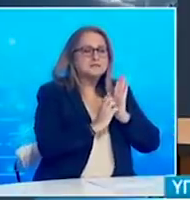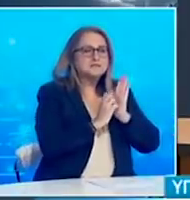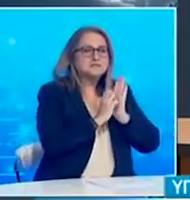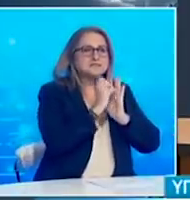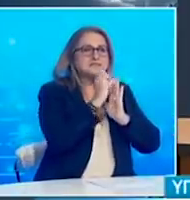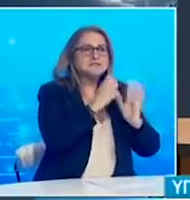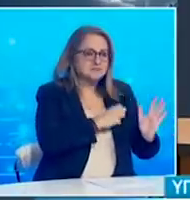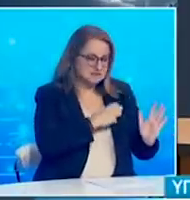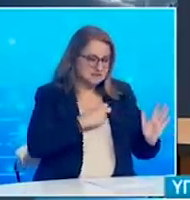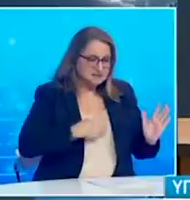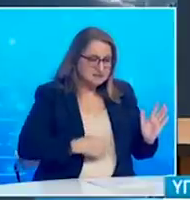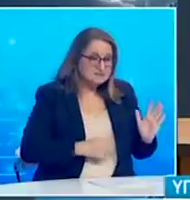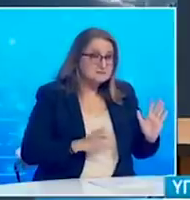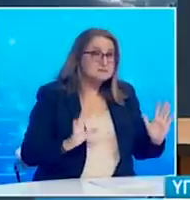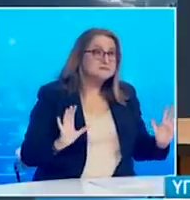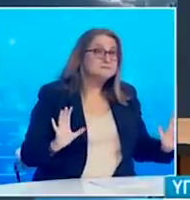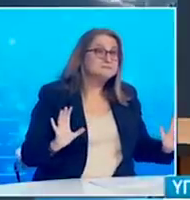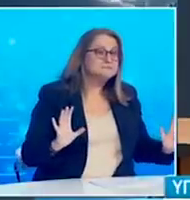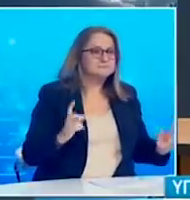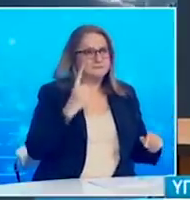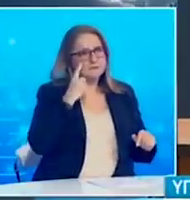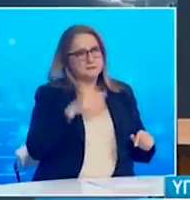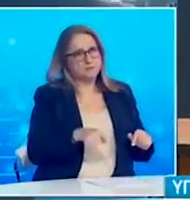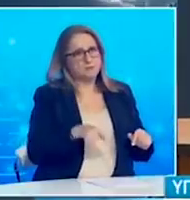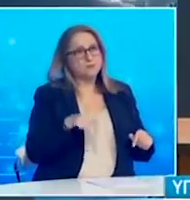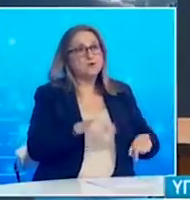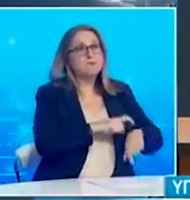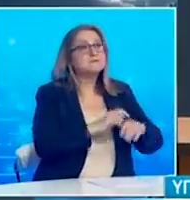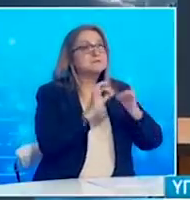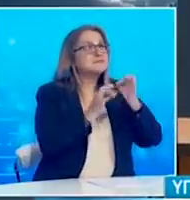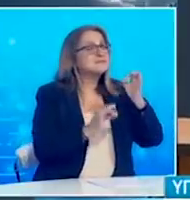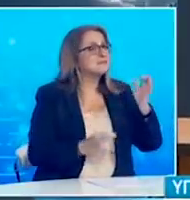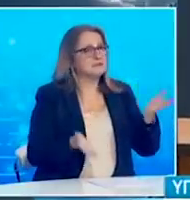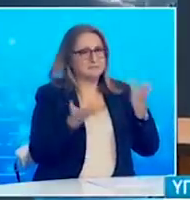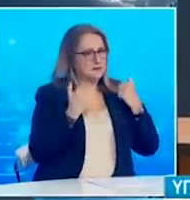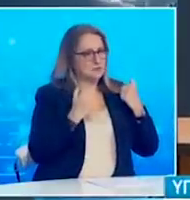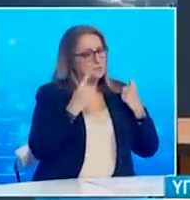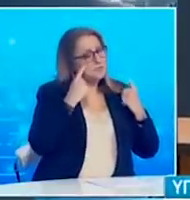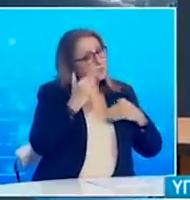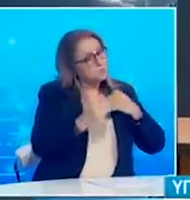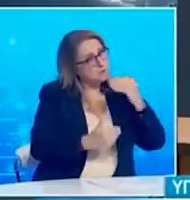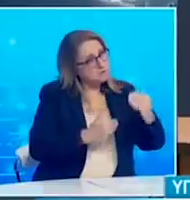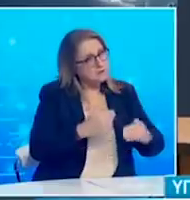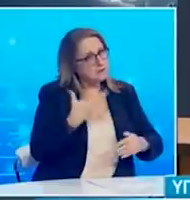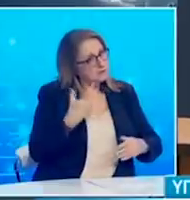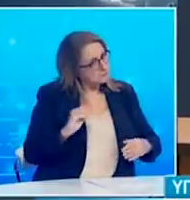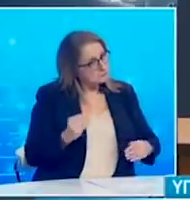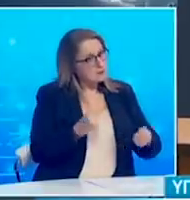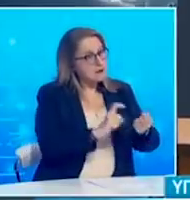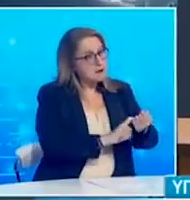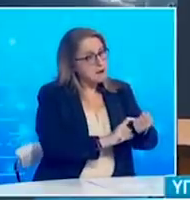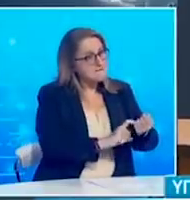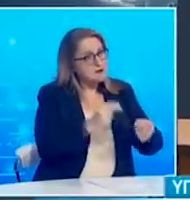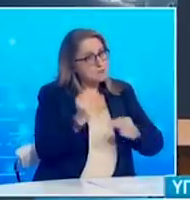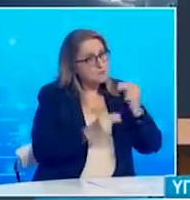έτσι, αναμένεται να το δούμε. Οπότε δεν έχουμε πολλά στοιχεία σε αυτό το στάδιο. Έχουν αναφερθεί και νευρολογικές διαταραχές και